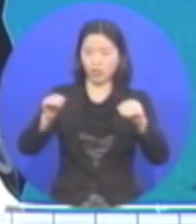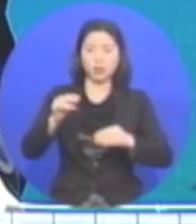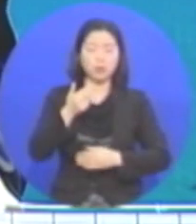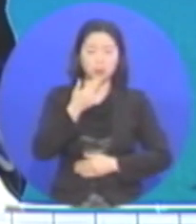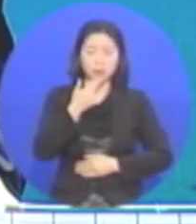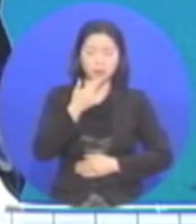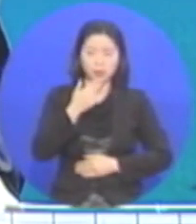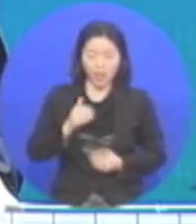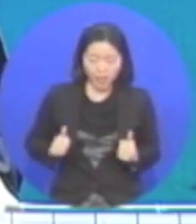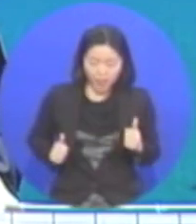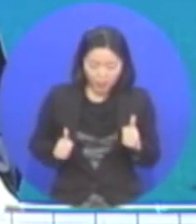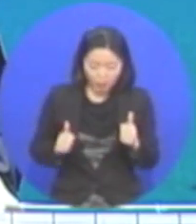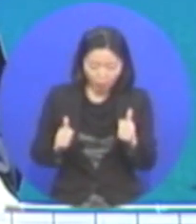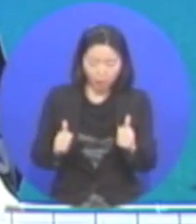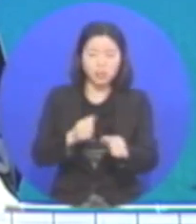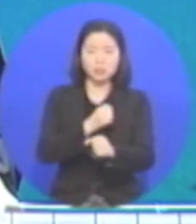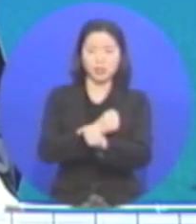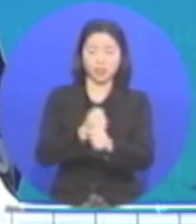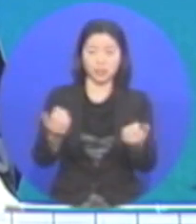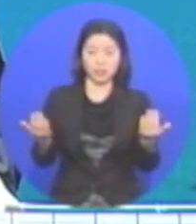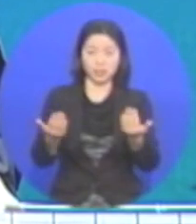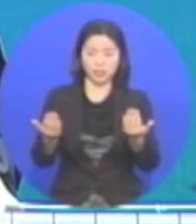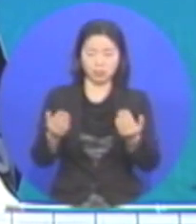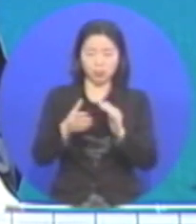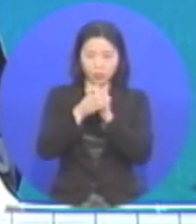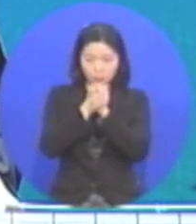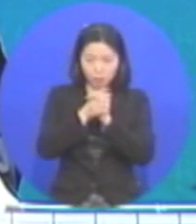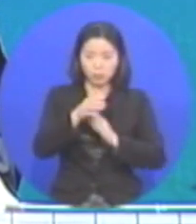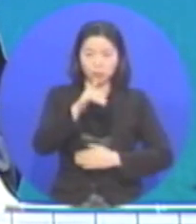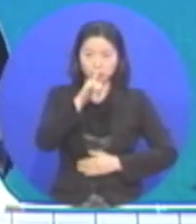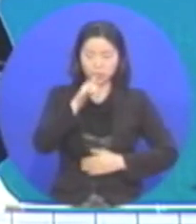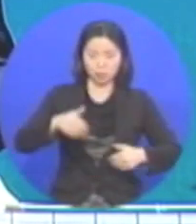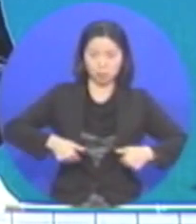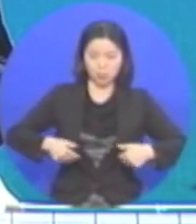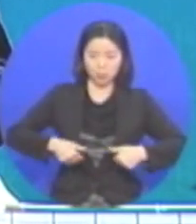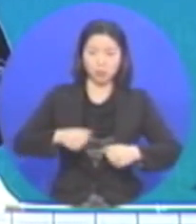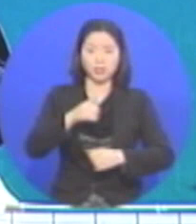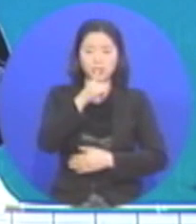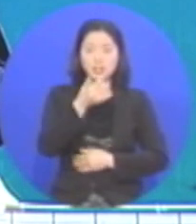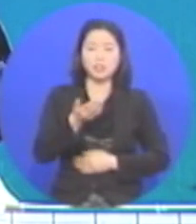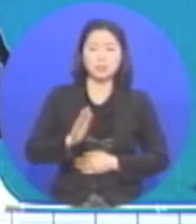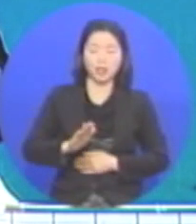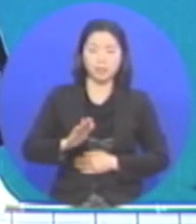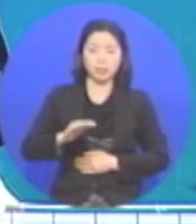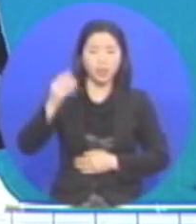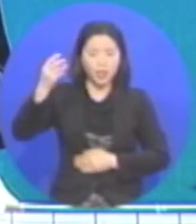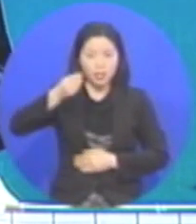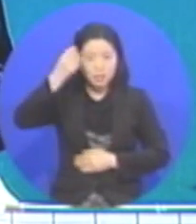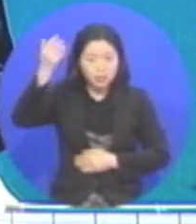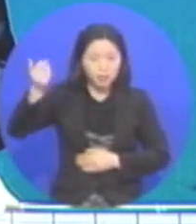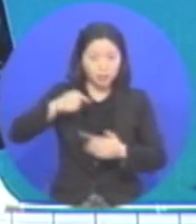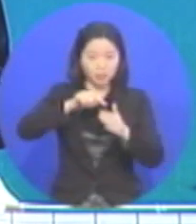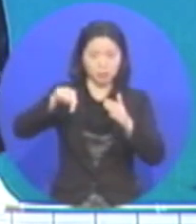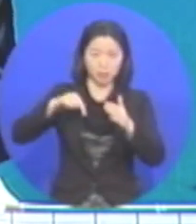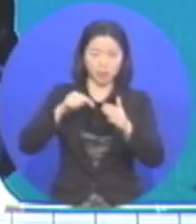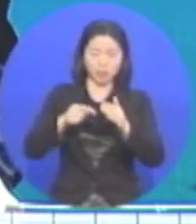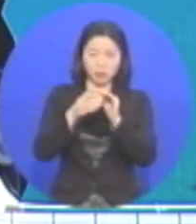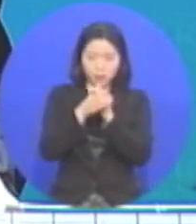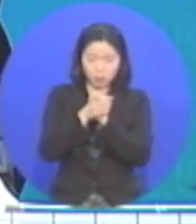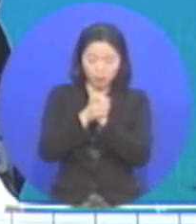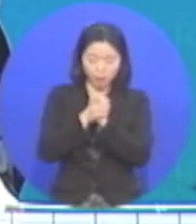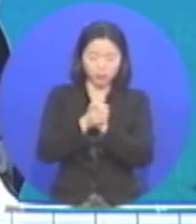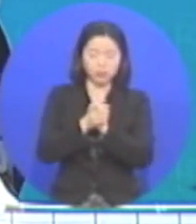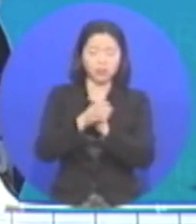열심히 기도하는 기도도 필요하긴 하지만 성령님 안에서 일기도 하는 기도가 반드시 눈이